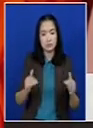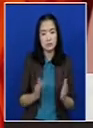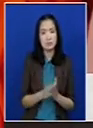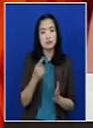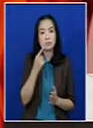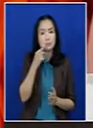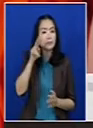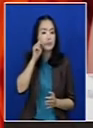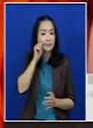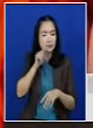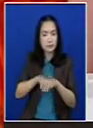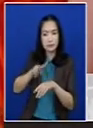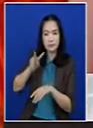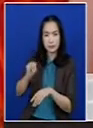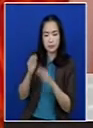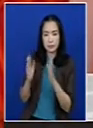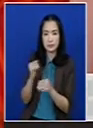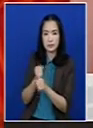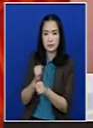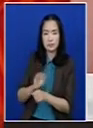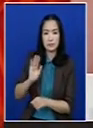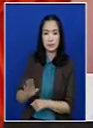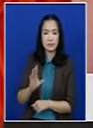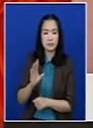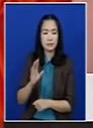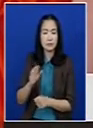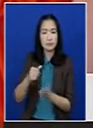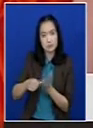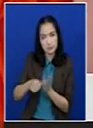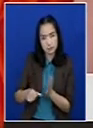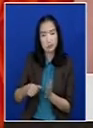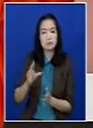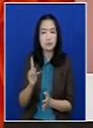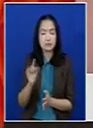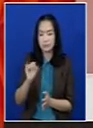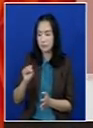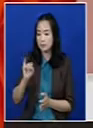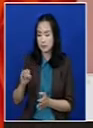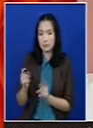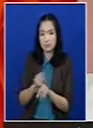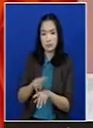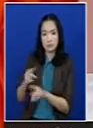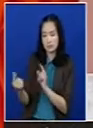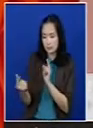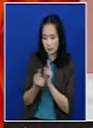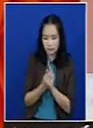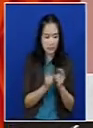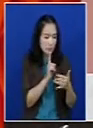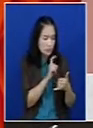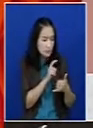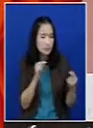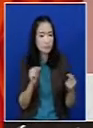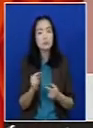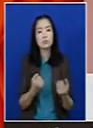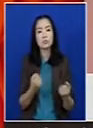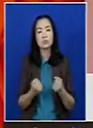ากน้ำนัดแนะกับพนักงานสอบสวนสำนักภาษีอากรกรมสอบสวนคดีพิเศษให้มาพบแล้วก็เตรียมสอบปากคำคดี